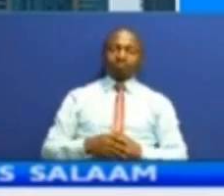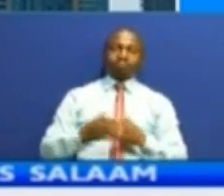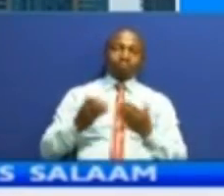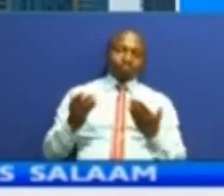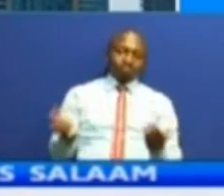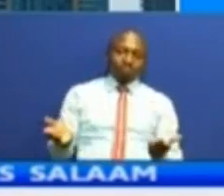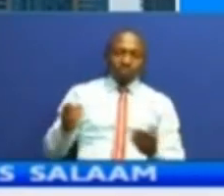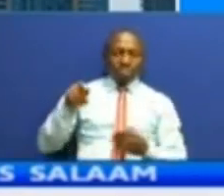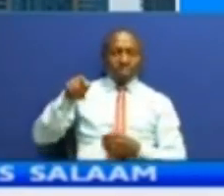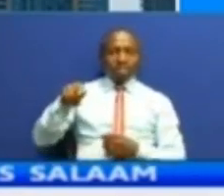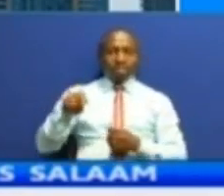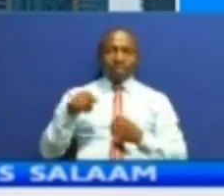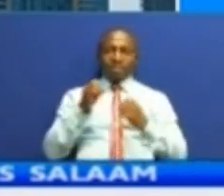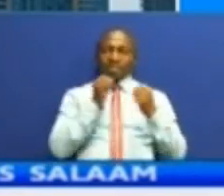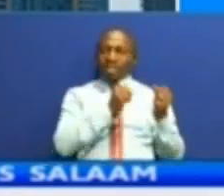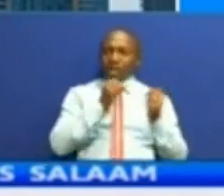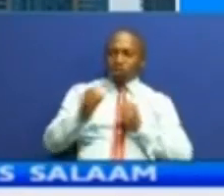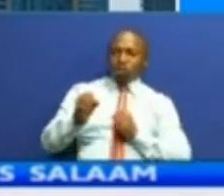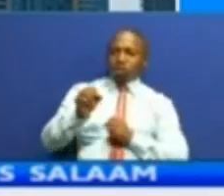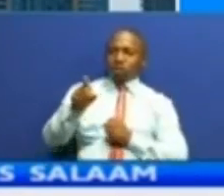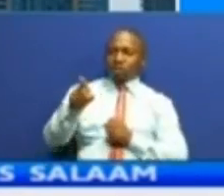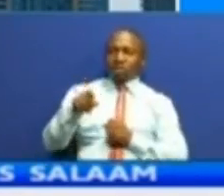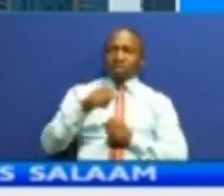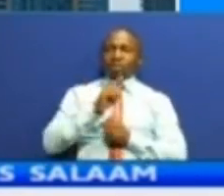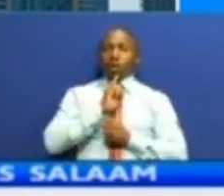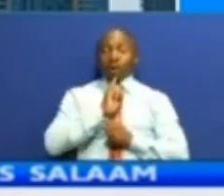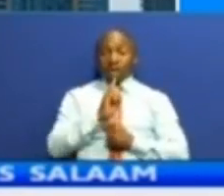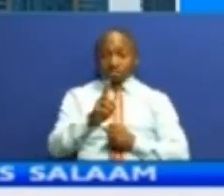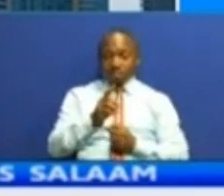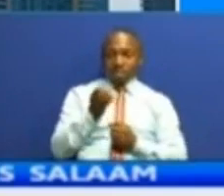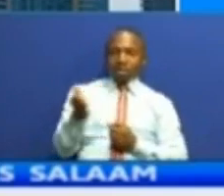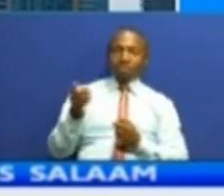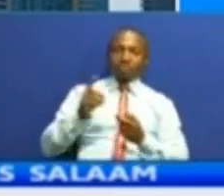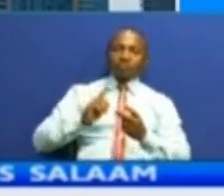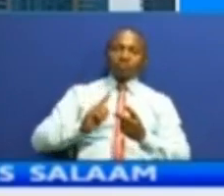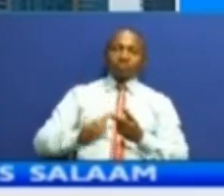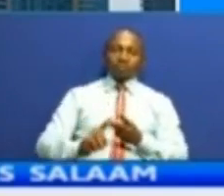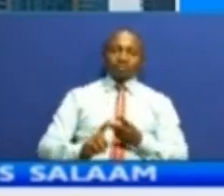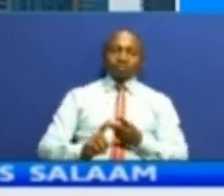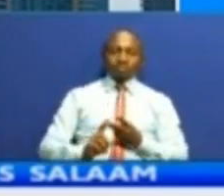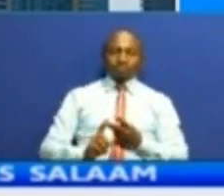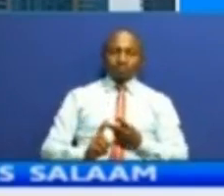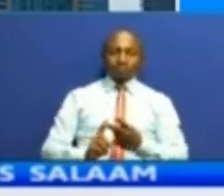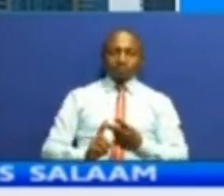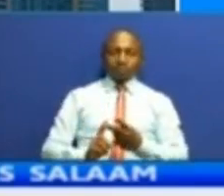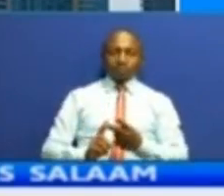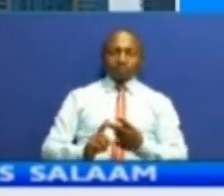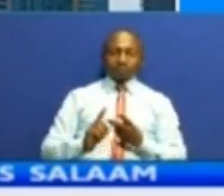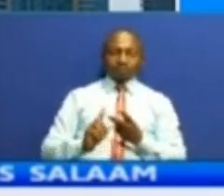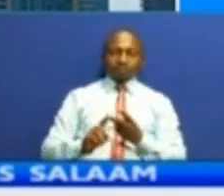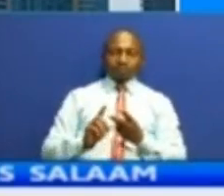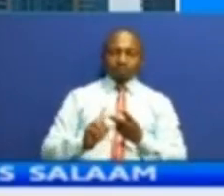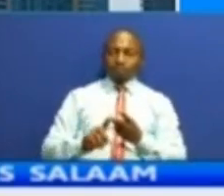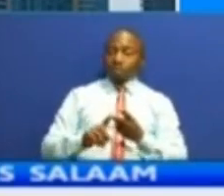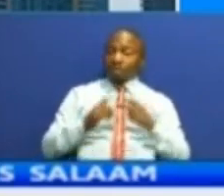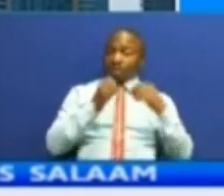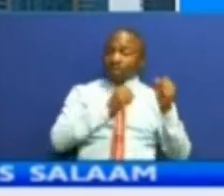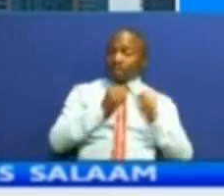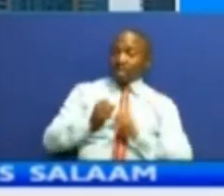Ni kitendo kwa kweli cha kulaani, na ni kitendo